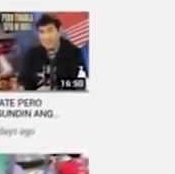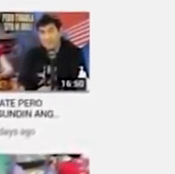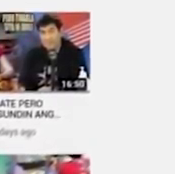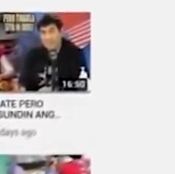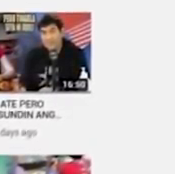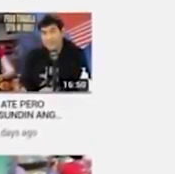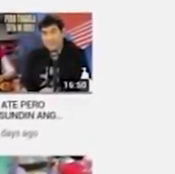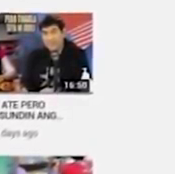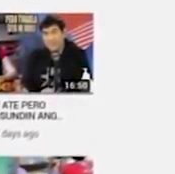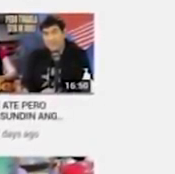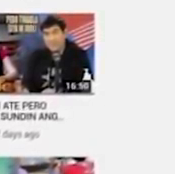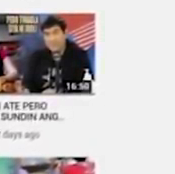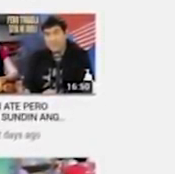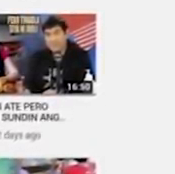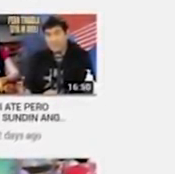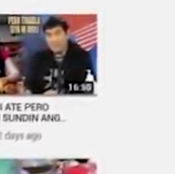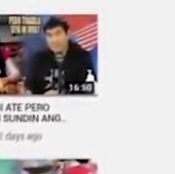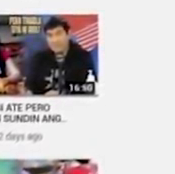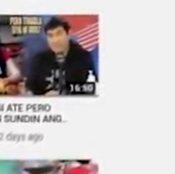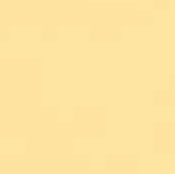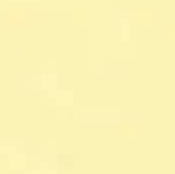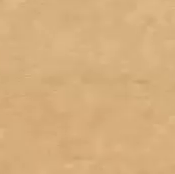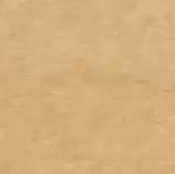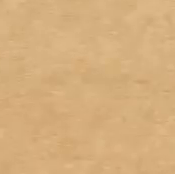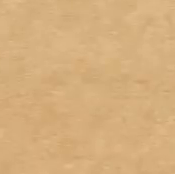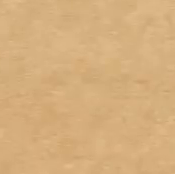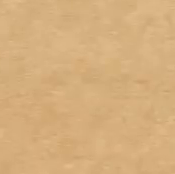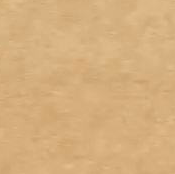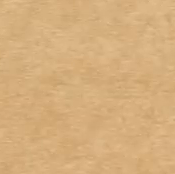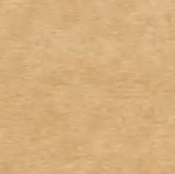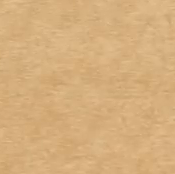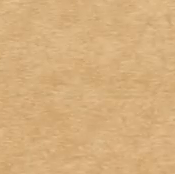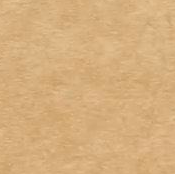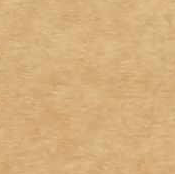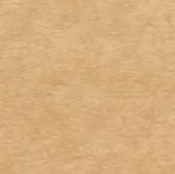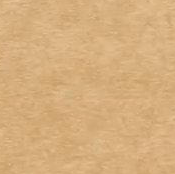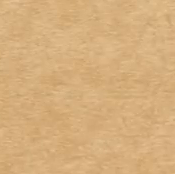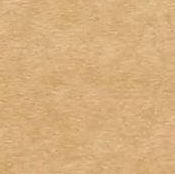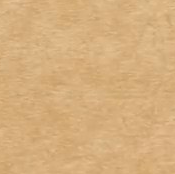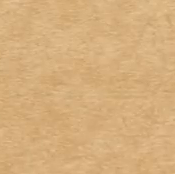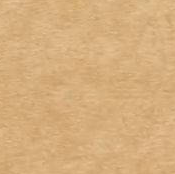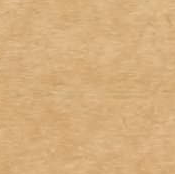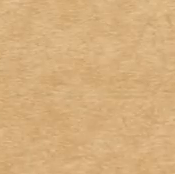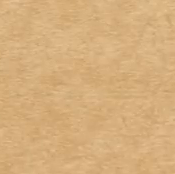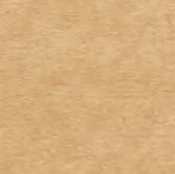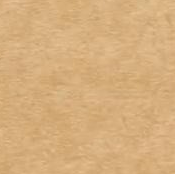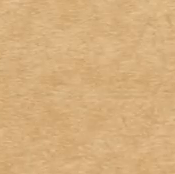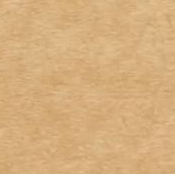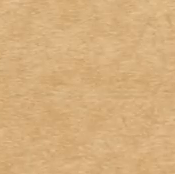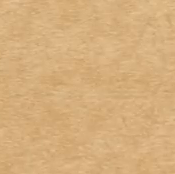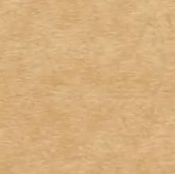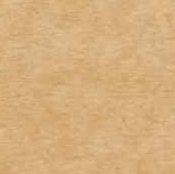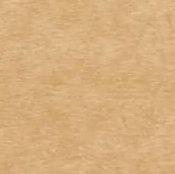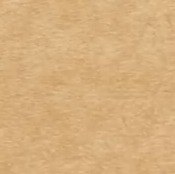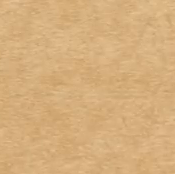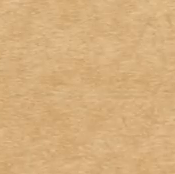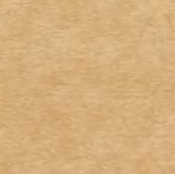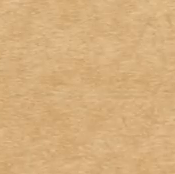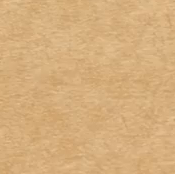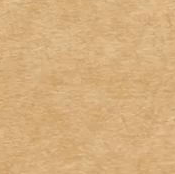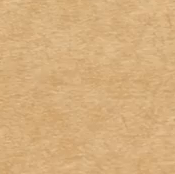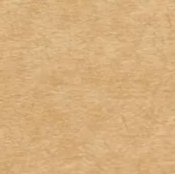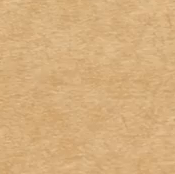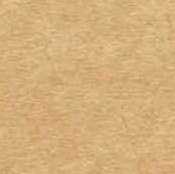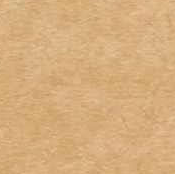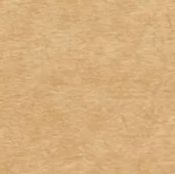Action YouTube channel. Maraming salamat po. Sama-sama tayong lalaban. Sama-sama tayong babangon. Sama-sama